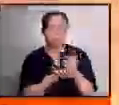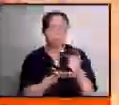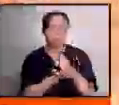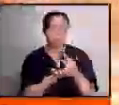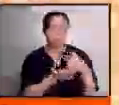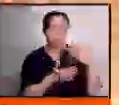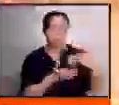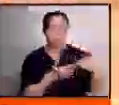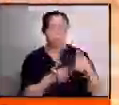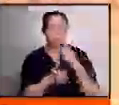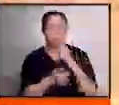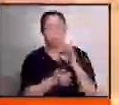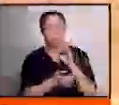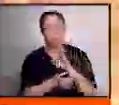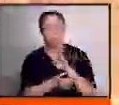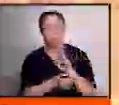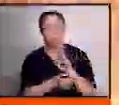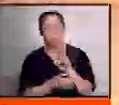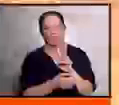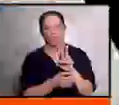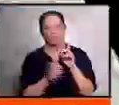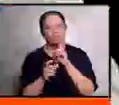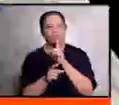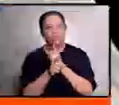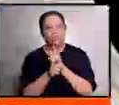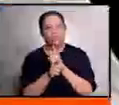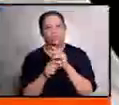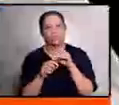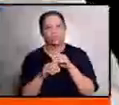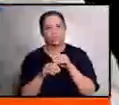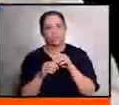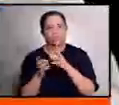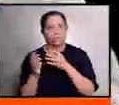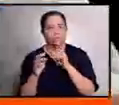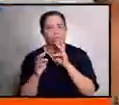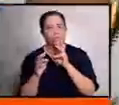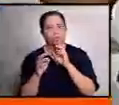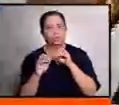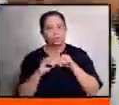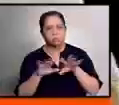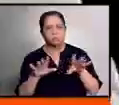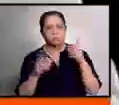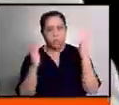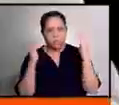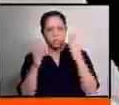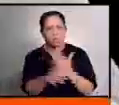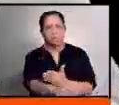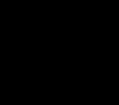The 172 affected will definitely go down as we improve.